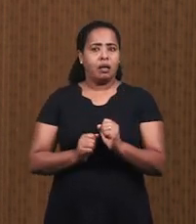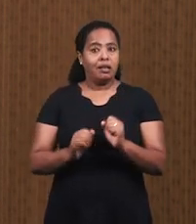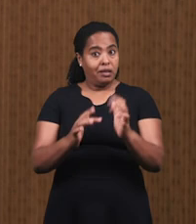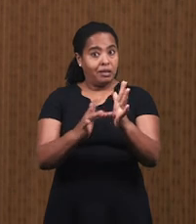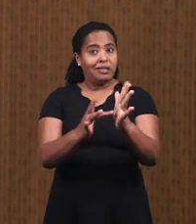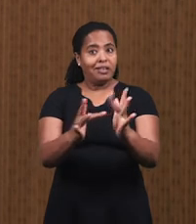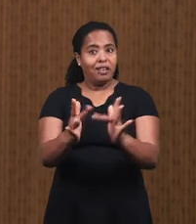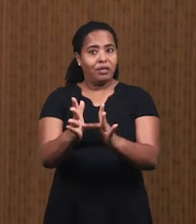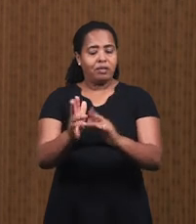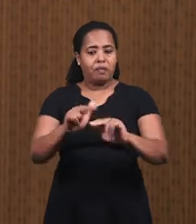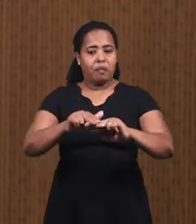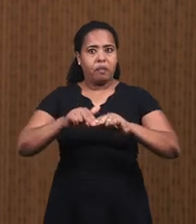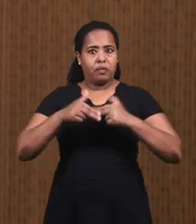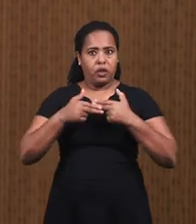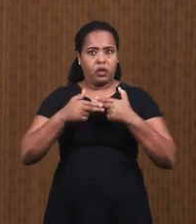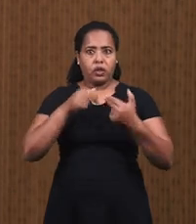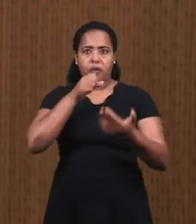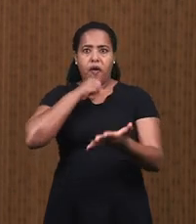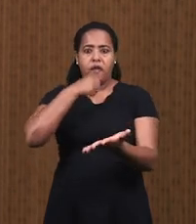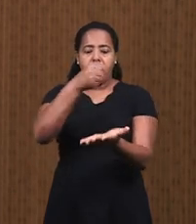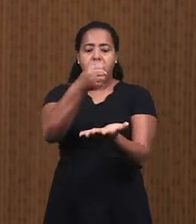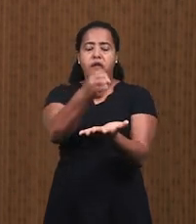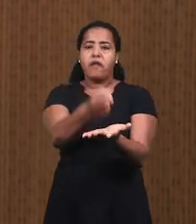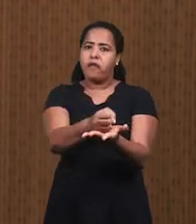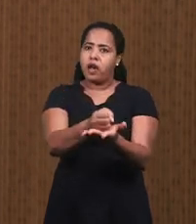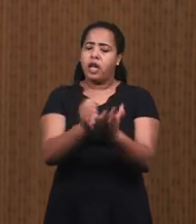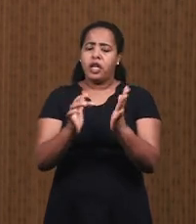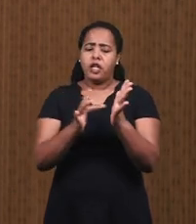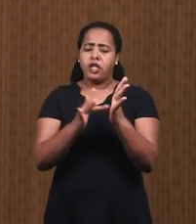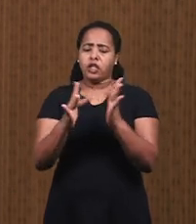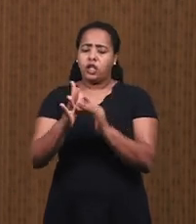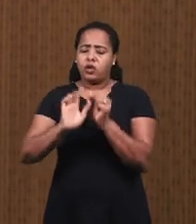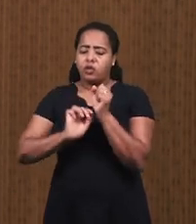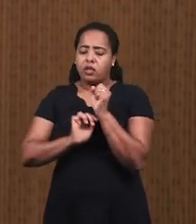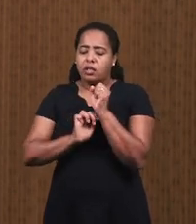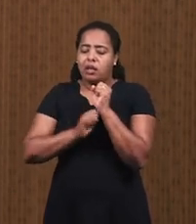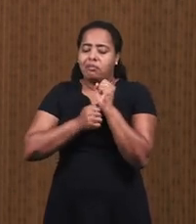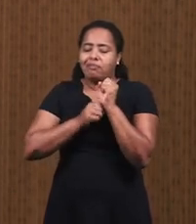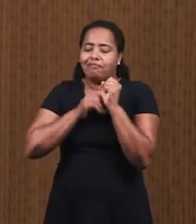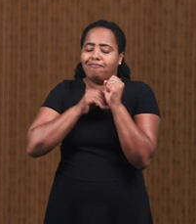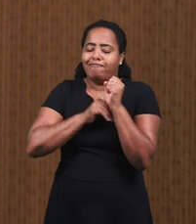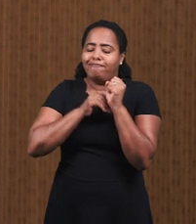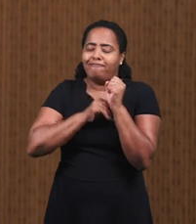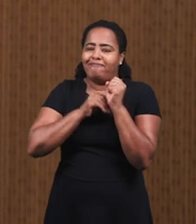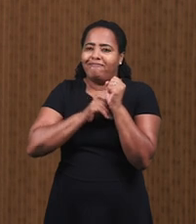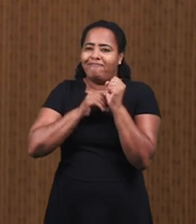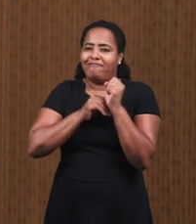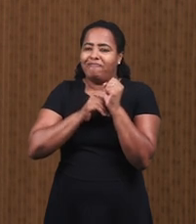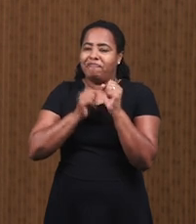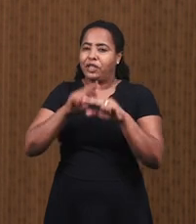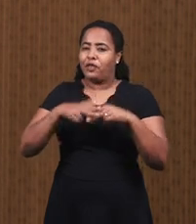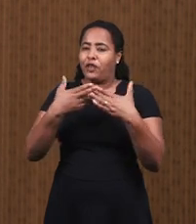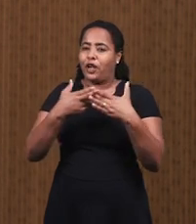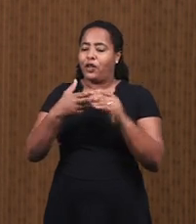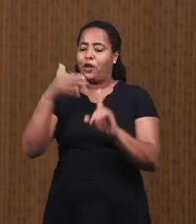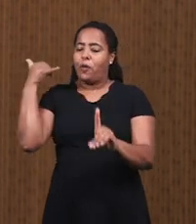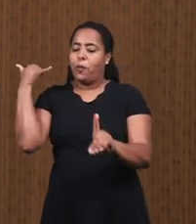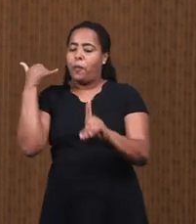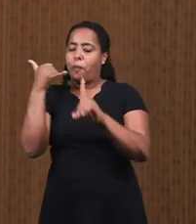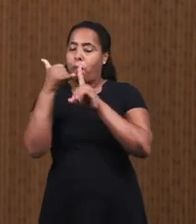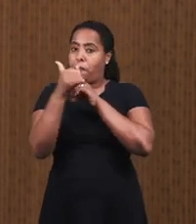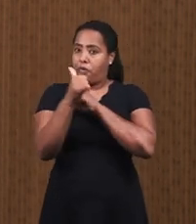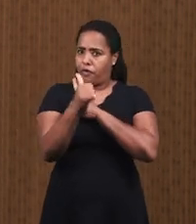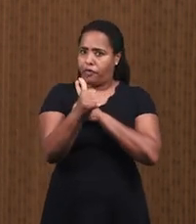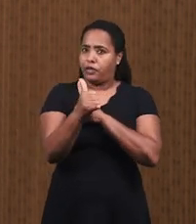Иисус. Поэтому в Ветхом Завете Иисус сокрыт за пророческим,